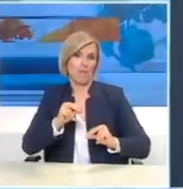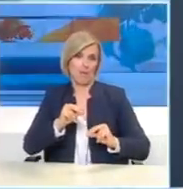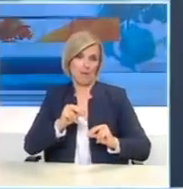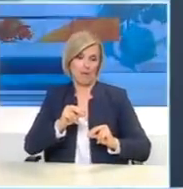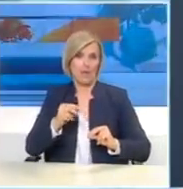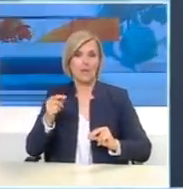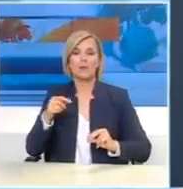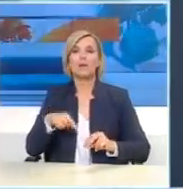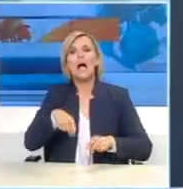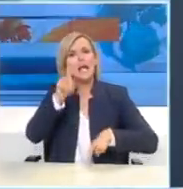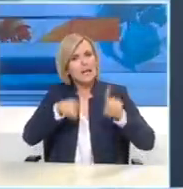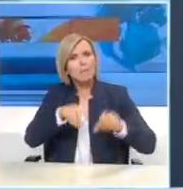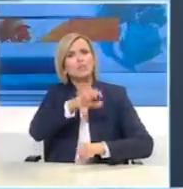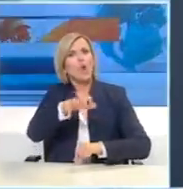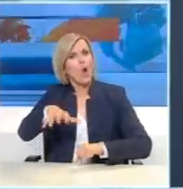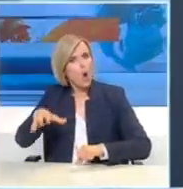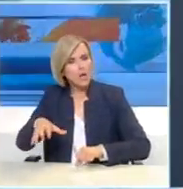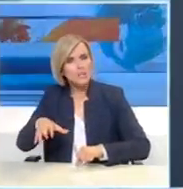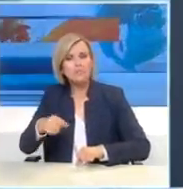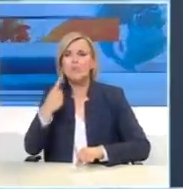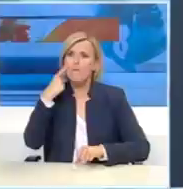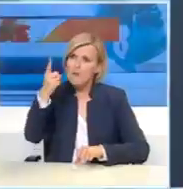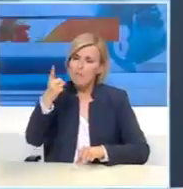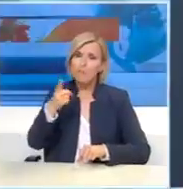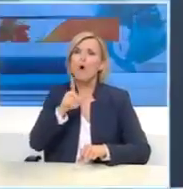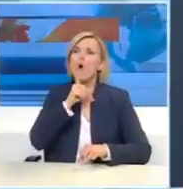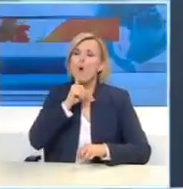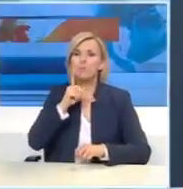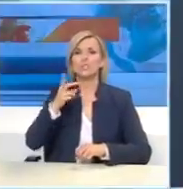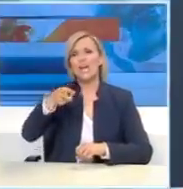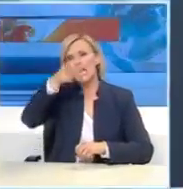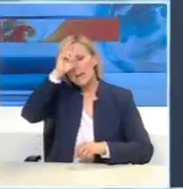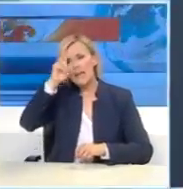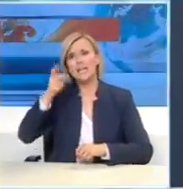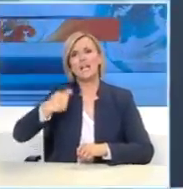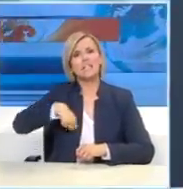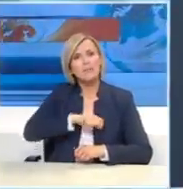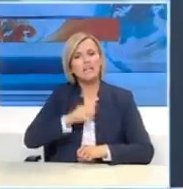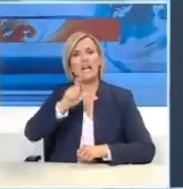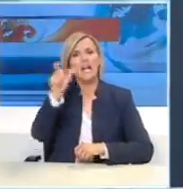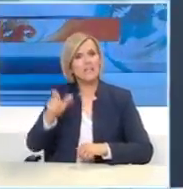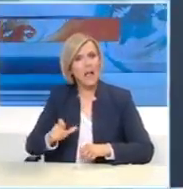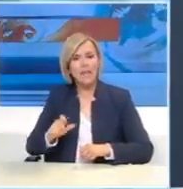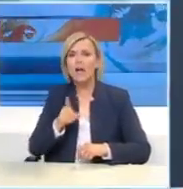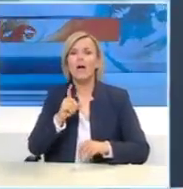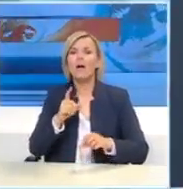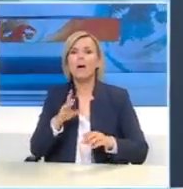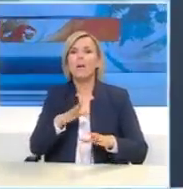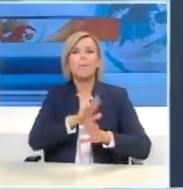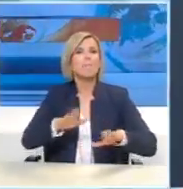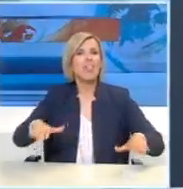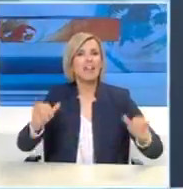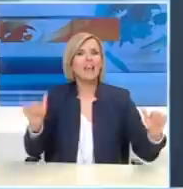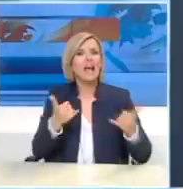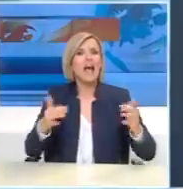χώρες και φυσικά αυτές οι χώρες υιοθετούν και τη στρατηγική της παιδικής χαράς που αναφέρει δημοσιογράφος και μάλιστα έχουν και κάποιες